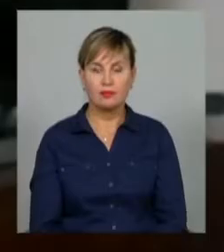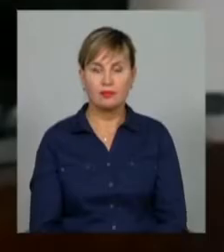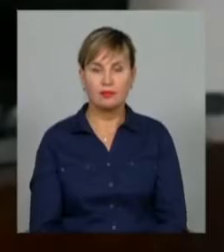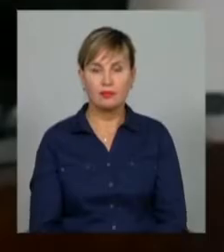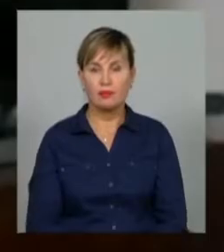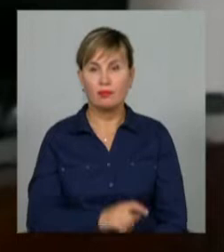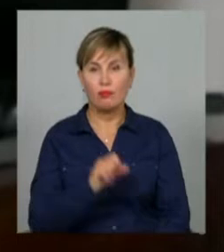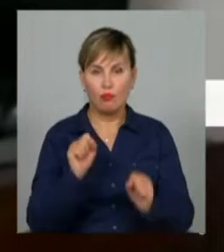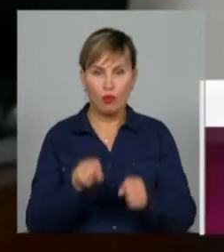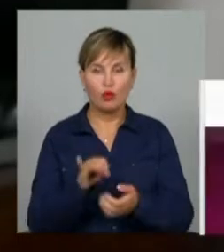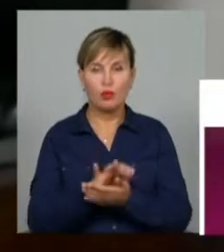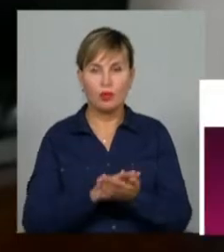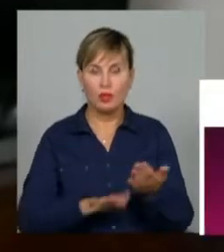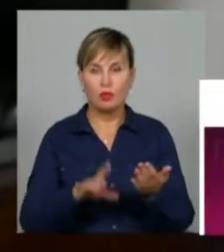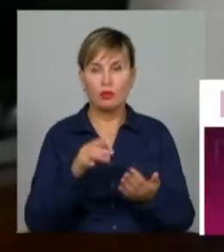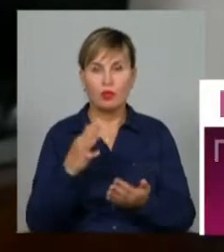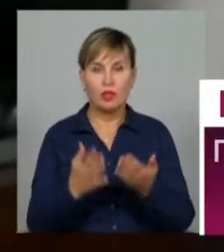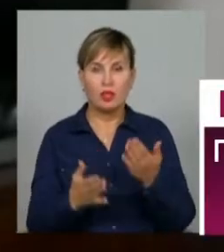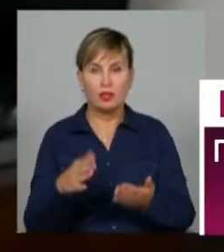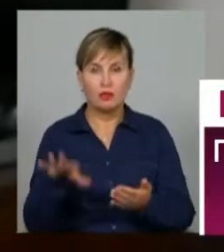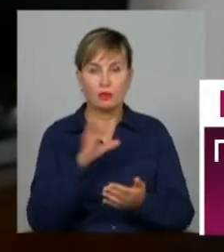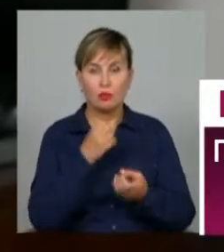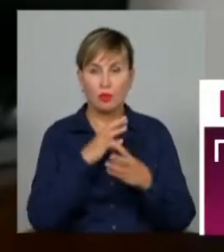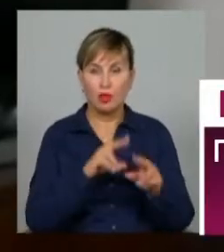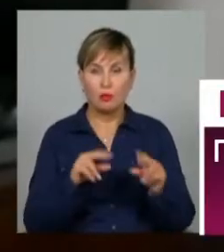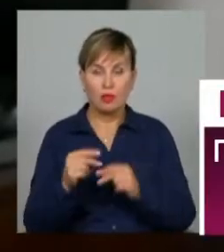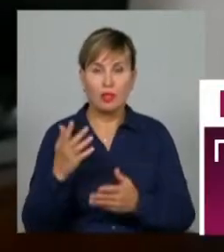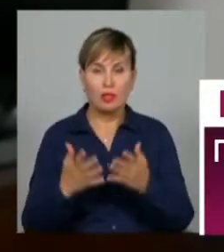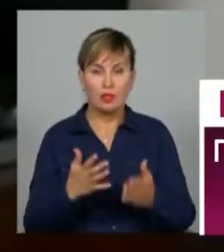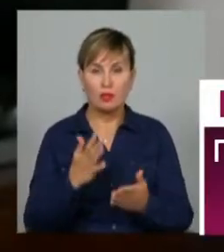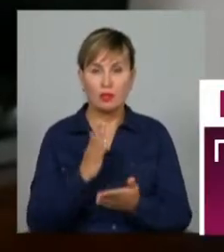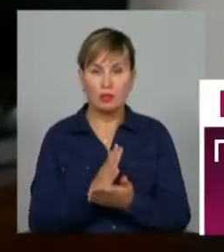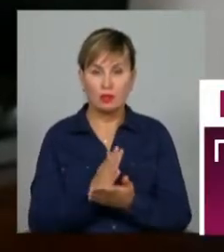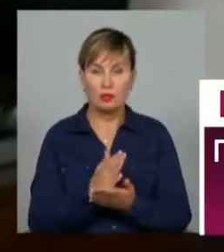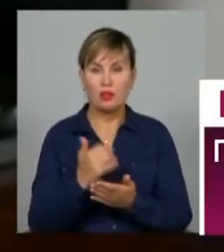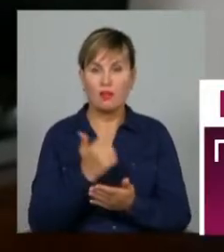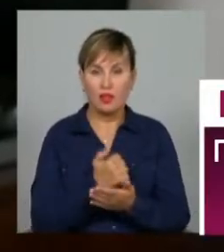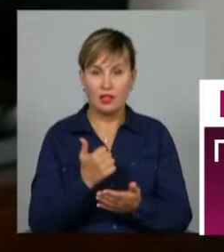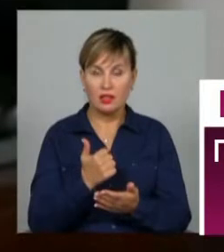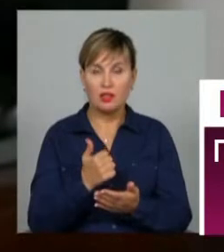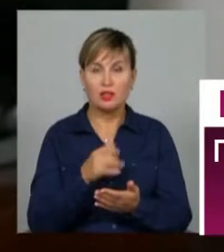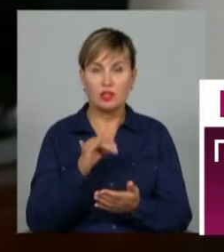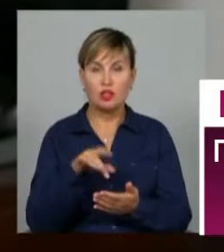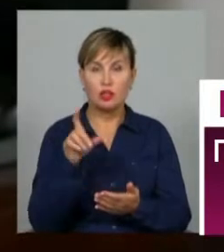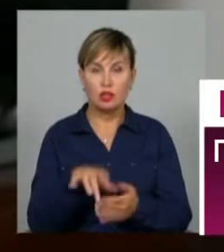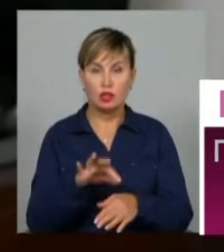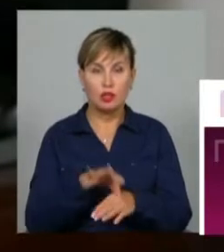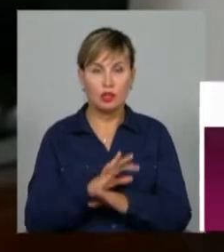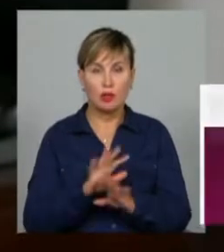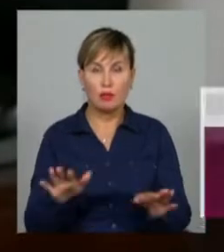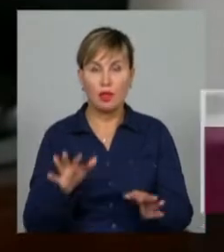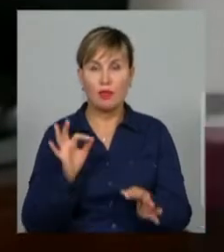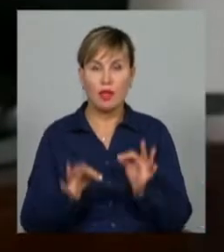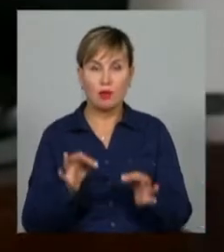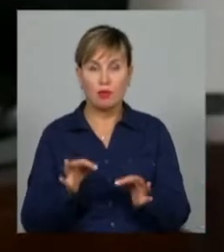Можно и продлить, но если все благополучно и есть достаточное количество вакцины, и человек не болел,